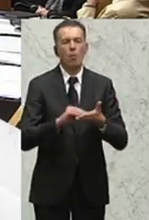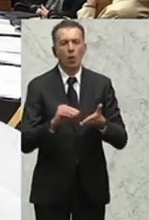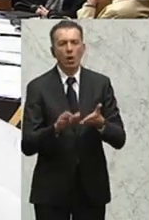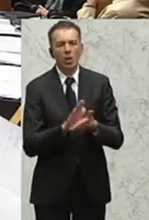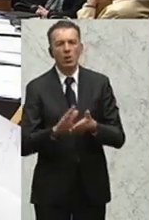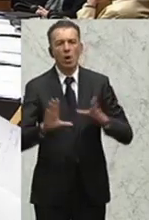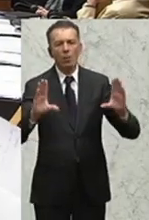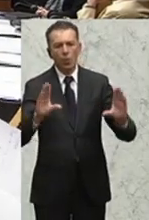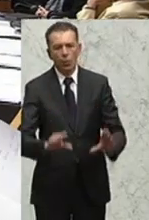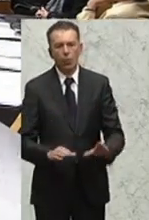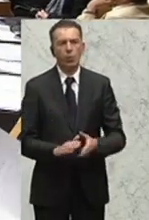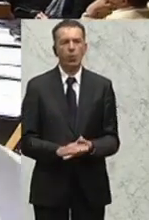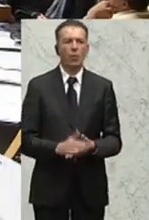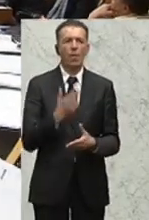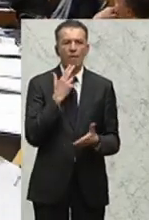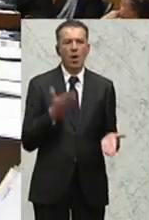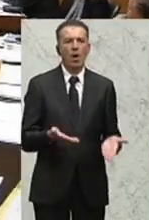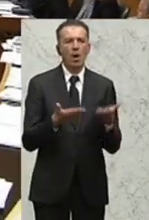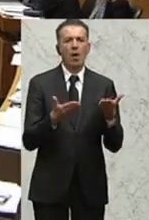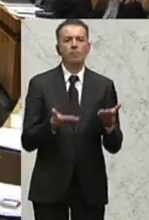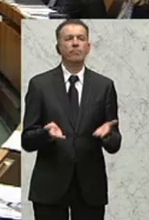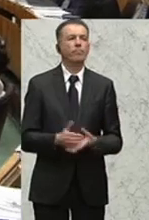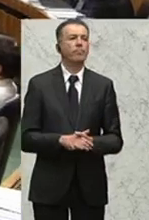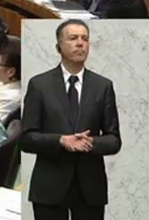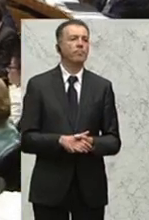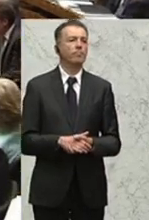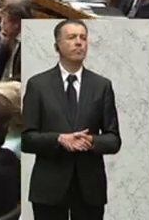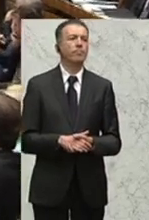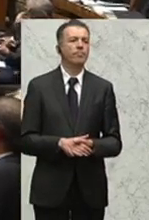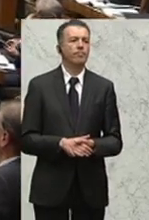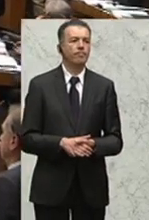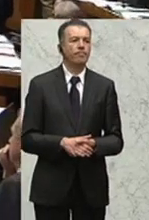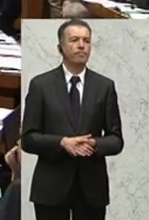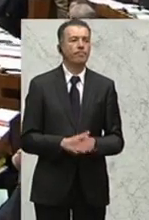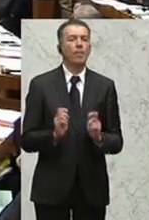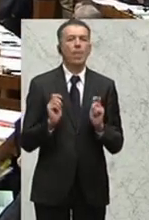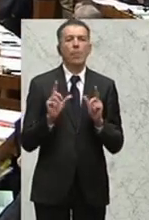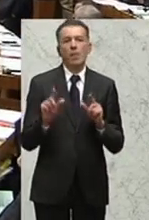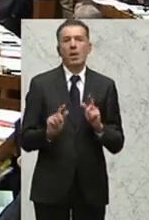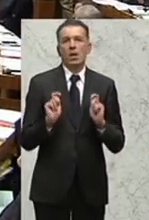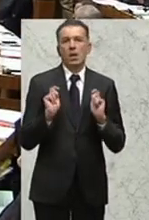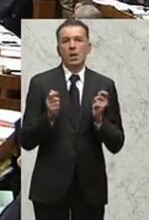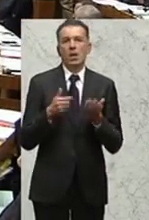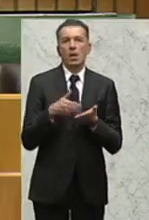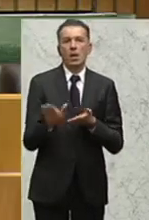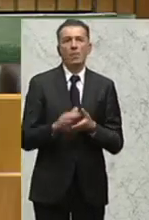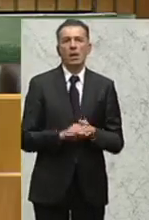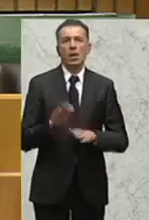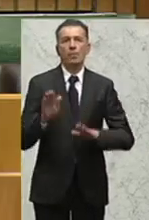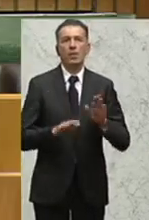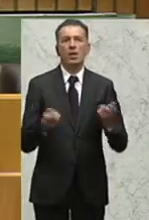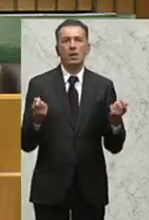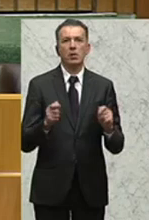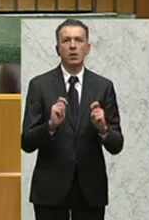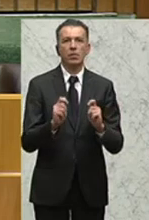entbürokratisieren wer dafür ist gebe bitte ein Zeichen das ist die minderheitanttrag ist abgelehnt Abstimmung über den